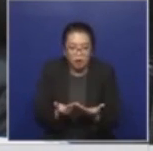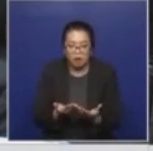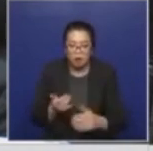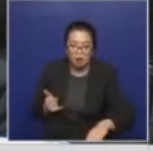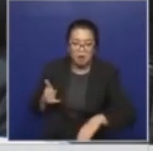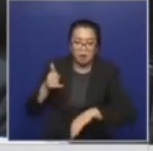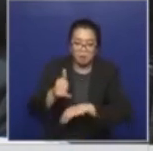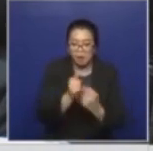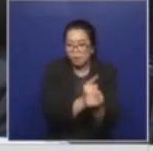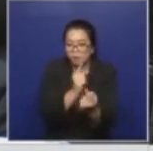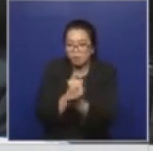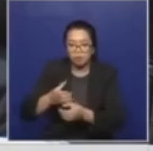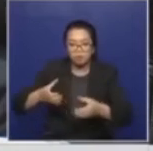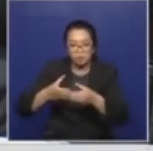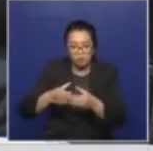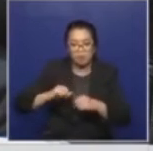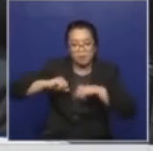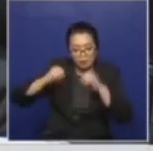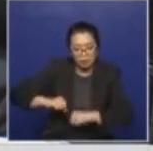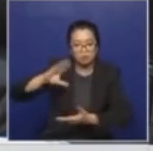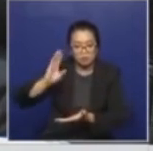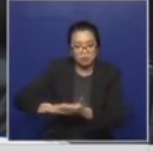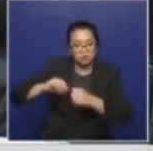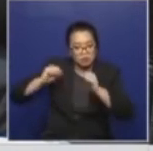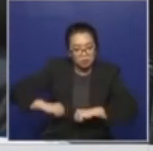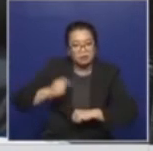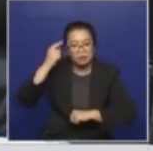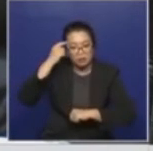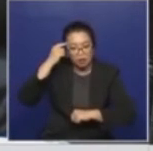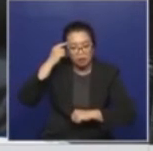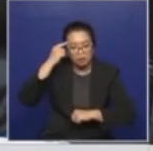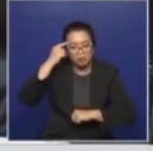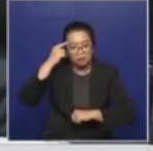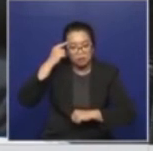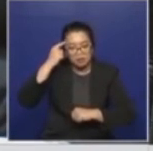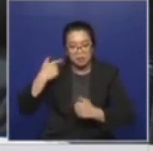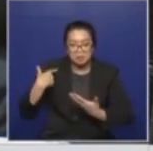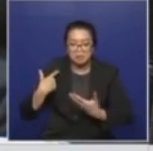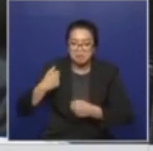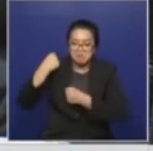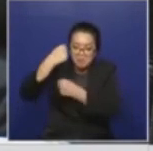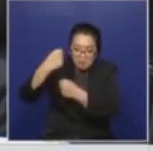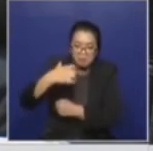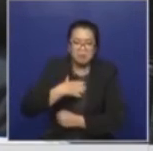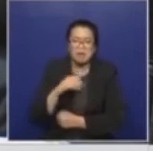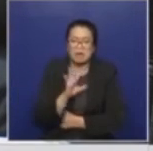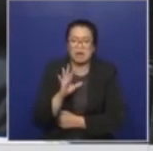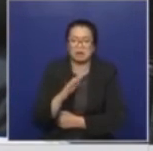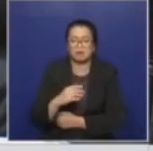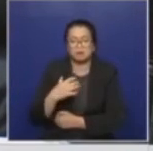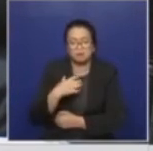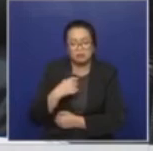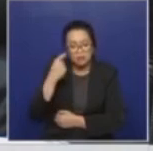ยทำบันทึกข้อตกลงร่วมกับผู้ชุมนุมเนี่ยผมว่าเหตุการณ์สงบ ไม่ใช่ว่านักเรียนนักศึกษาเขาอยากจะลำบากนะ